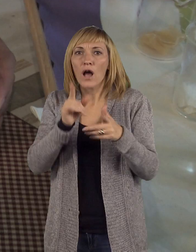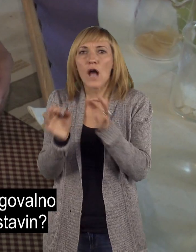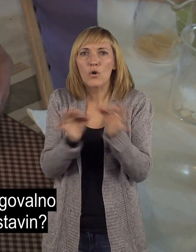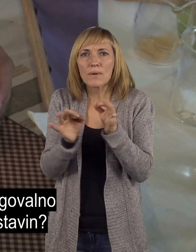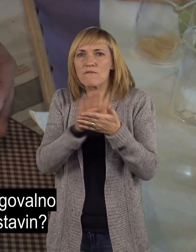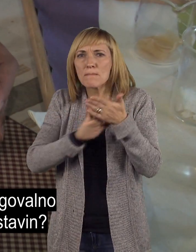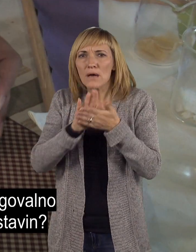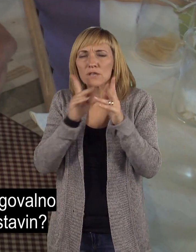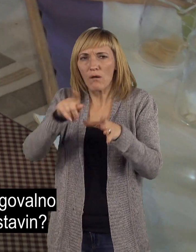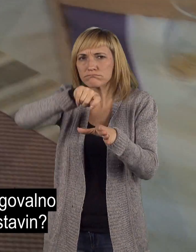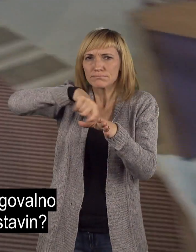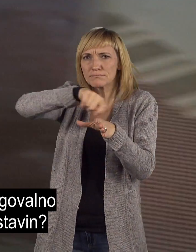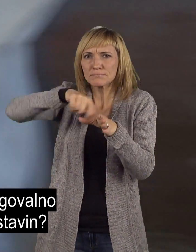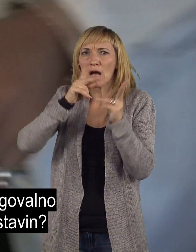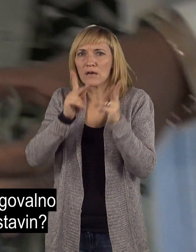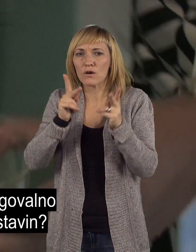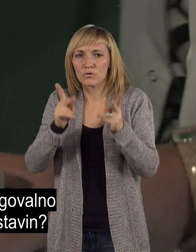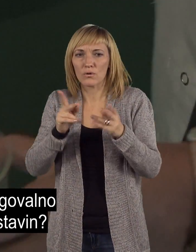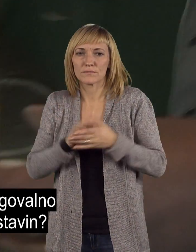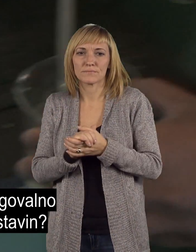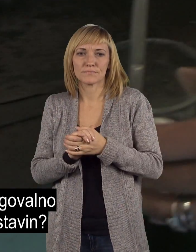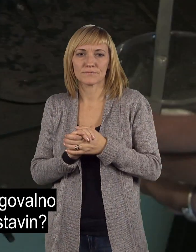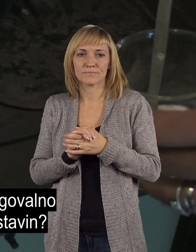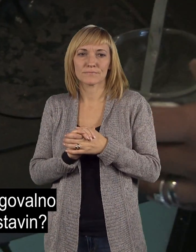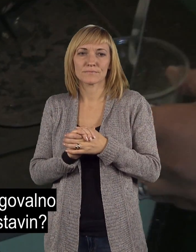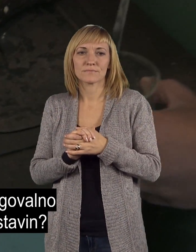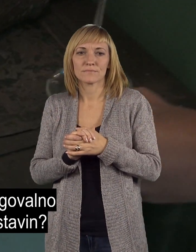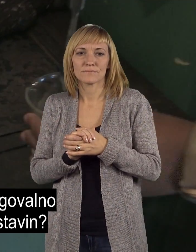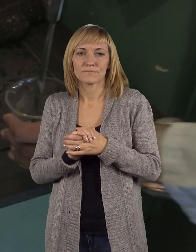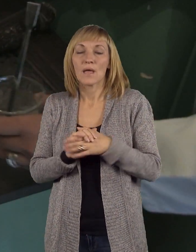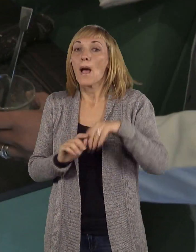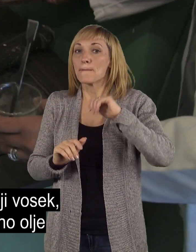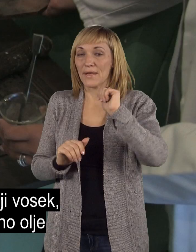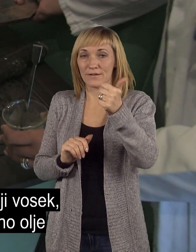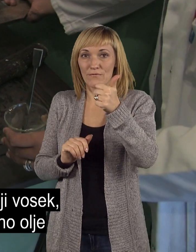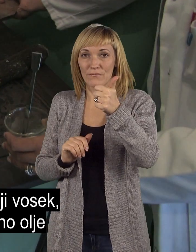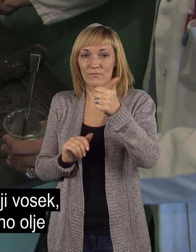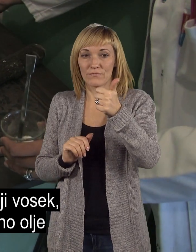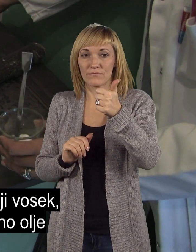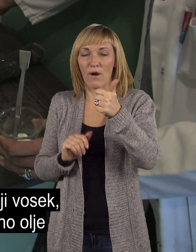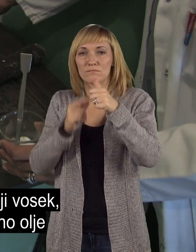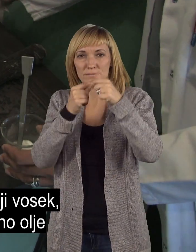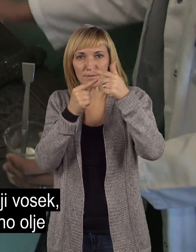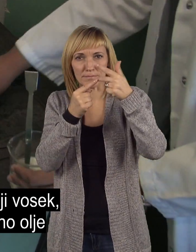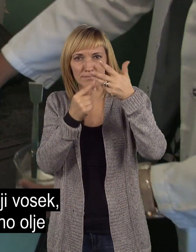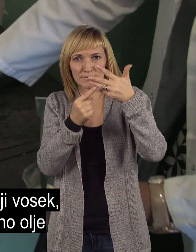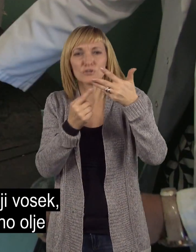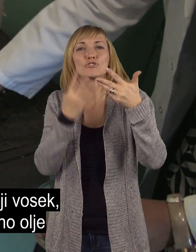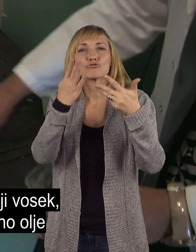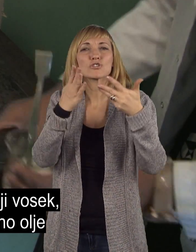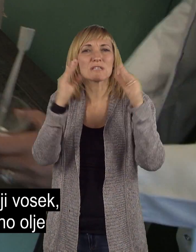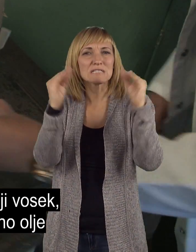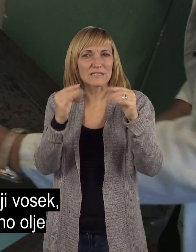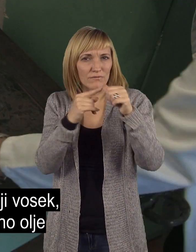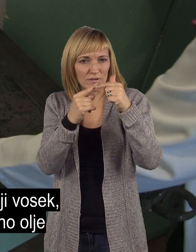Kako pa pripravimo to mazilo, kako zmešamo te sestavine, če nam še to na kratko opišete? Prvo, kot sem naštela te